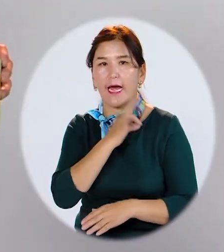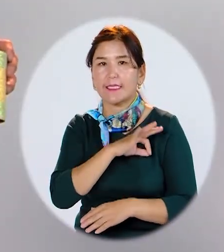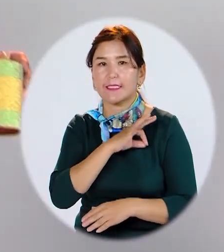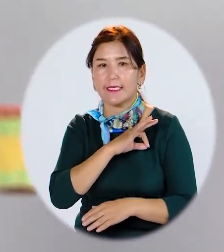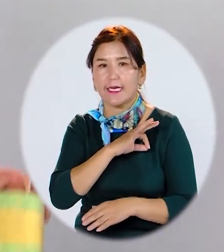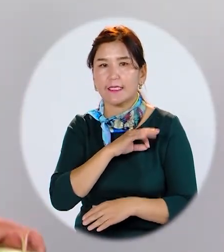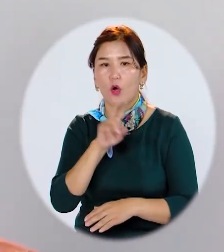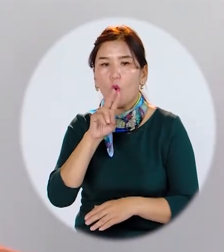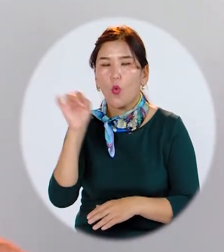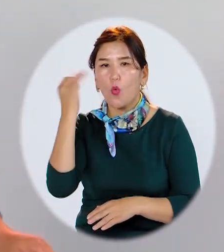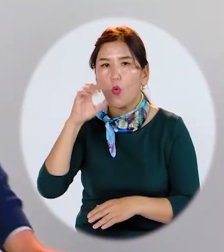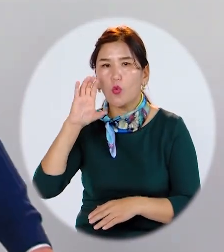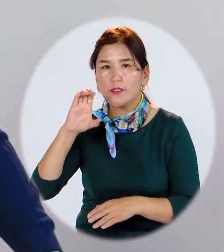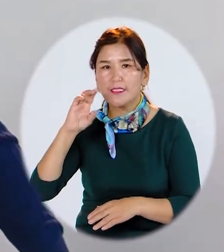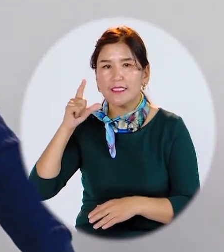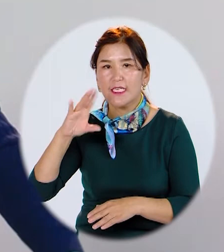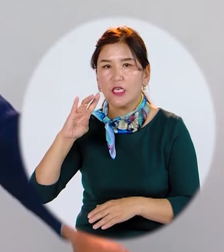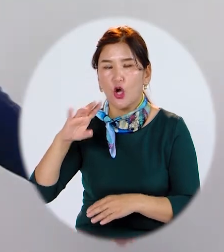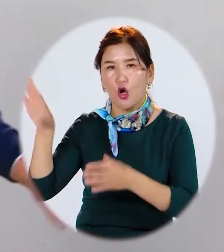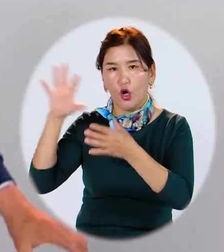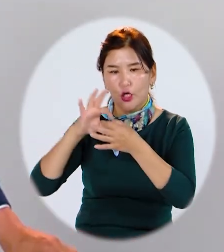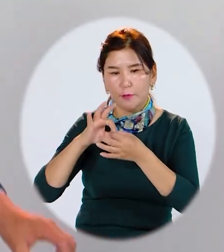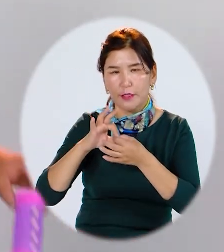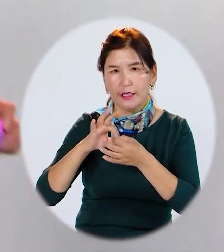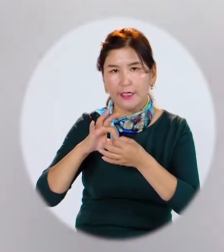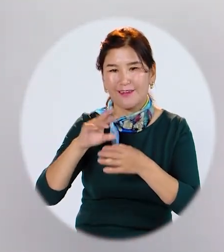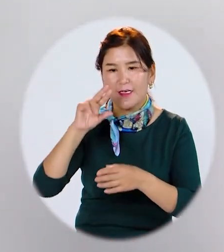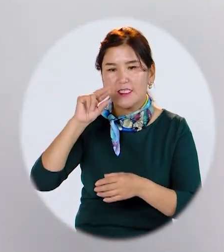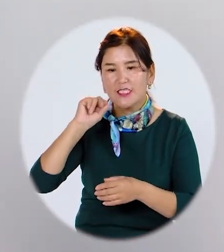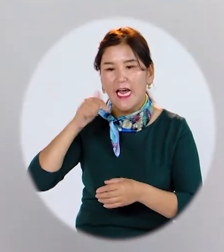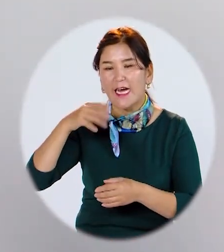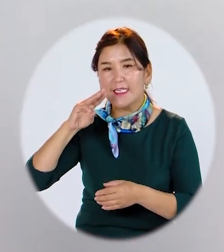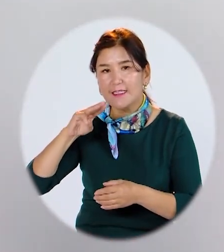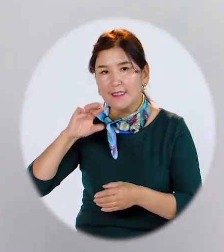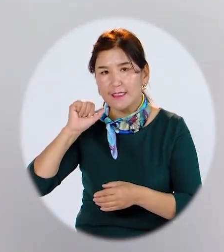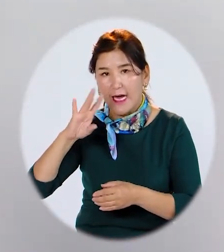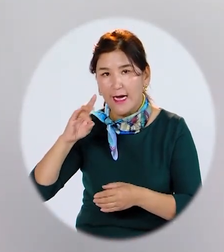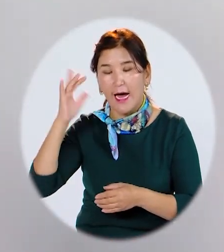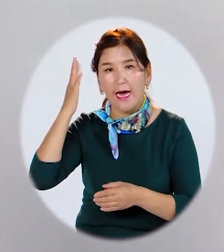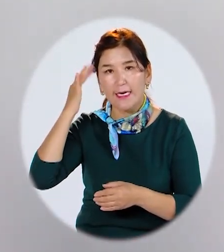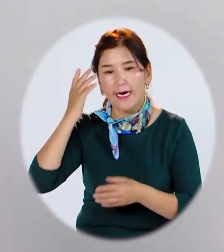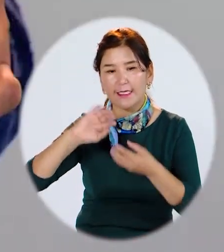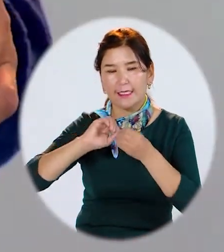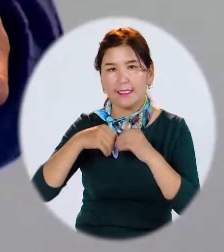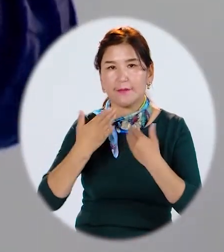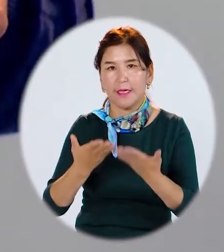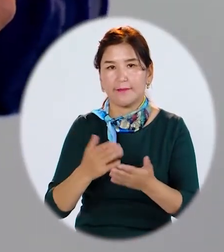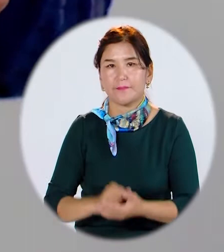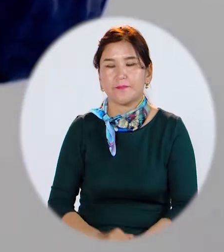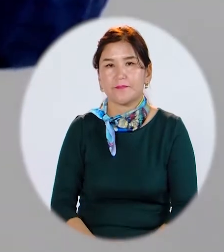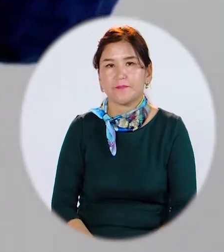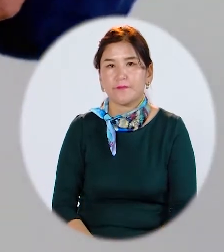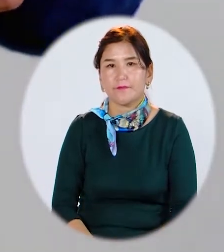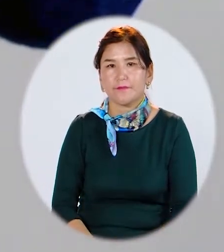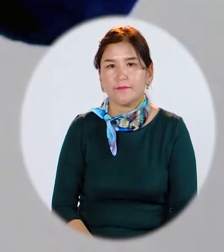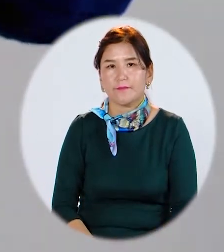энэ одоо үүсэн холболтын шагтан холболтын аргаар энэ гээд. За мөн доотлын хус модоор ингэж битүүлээд